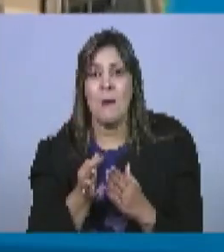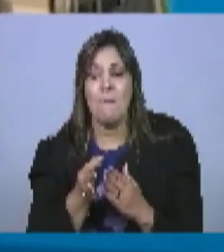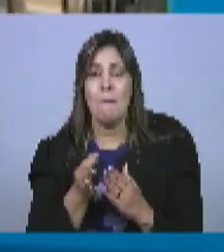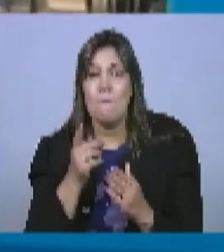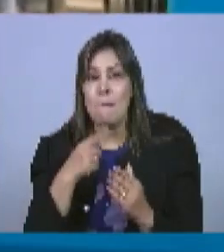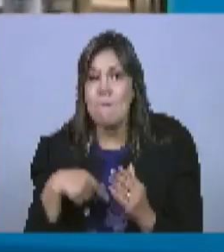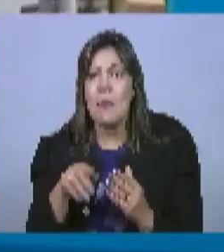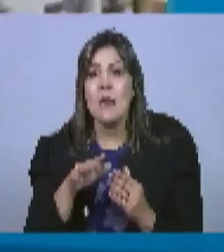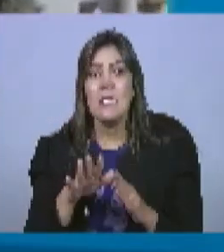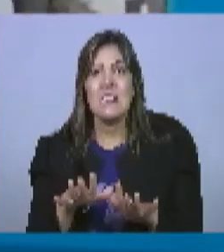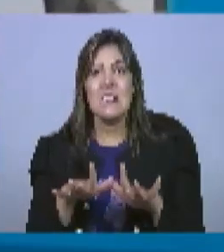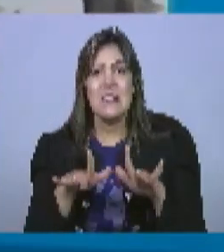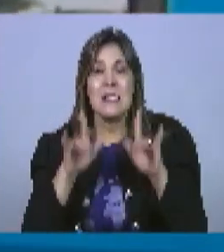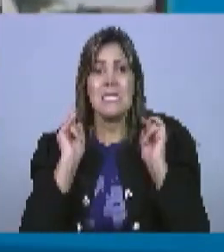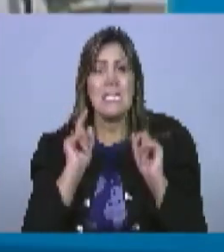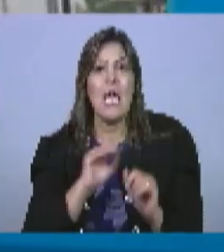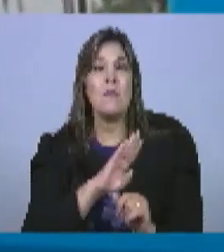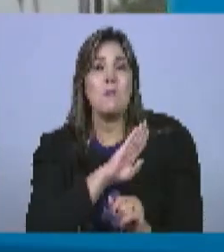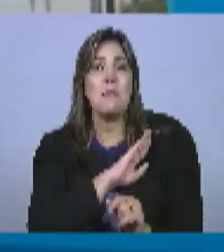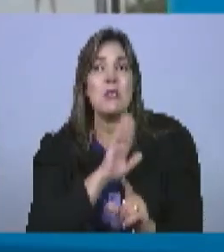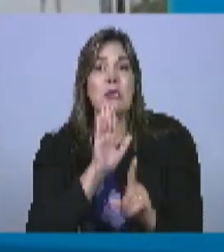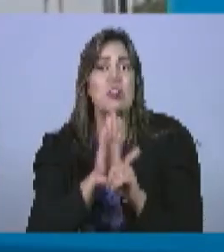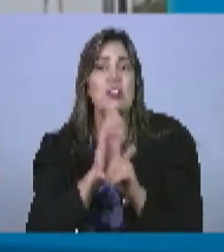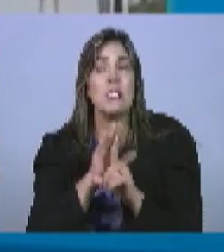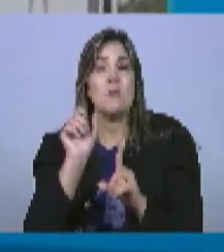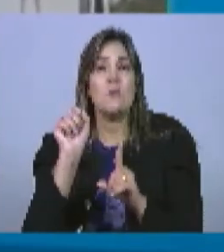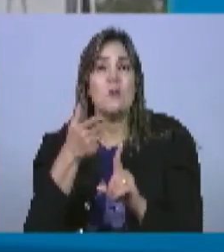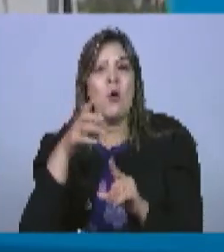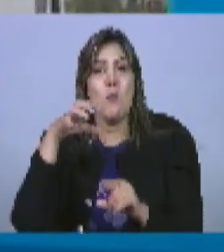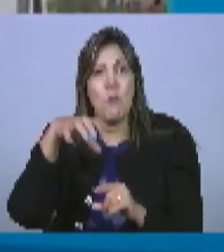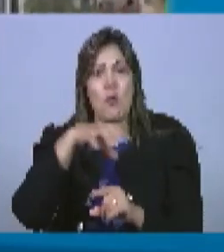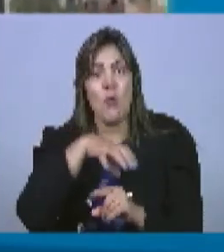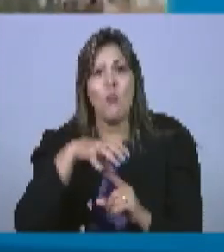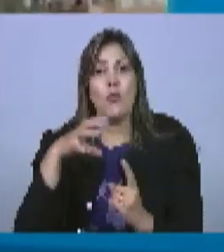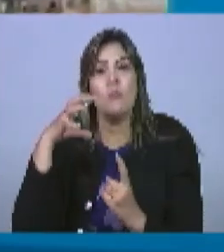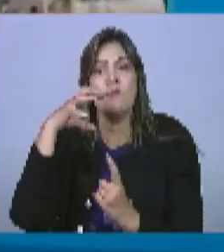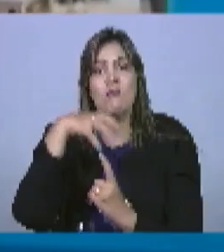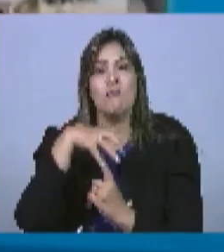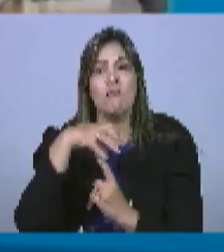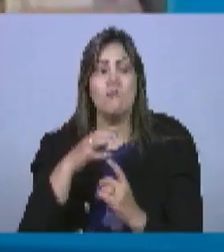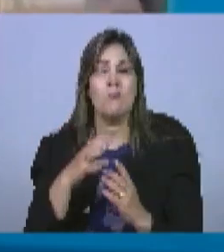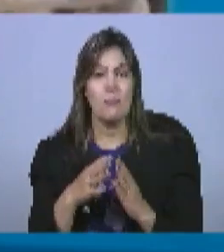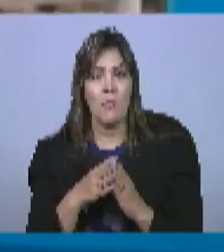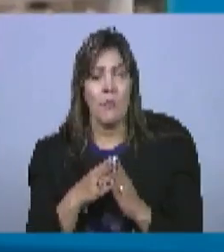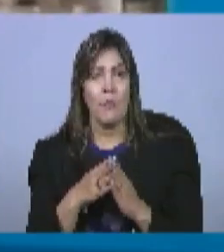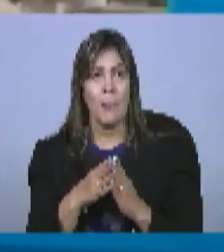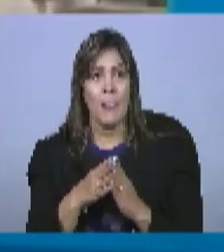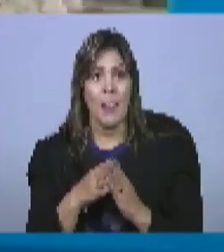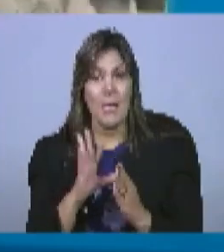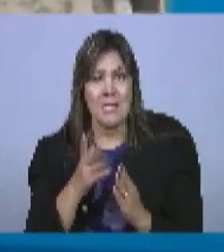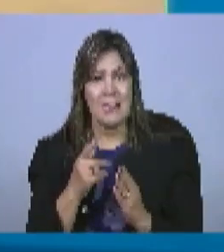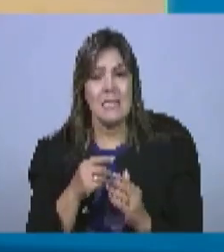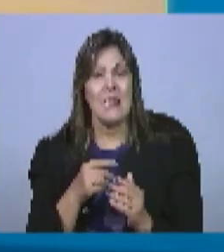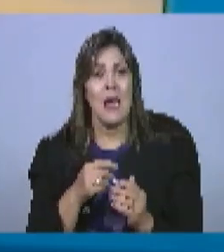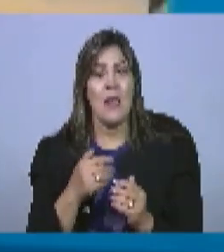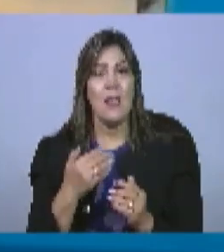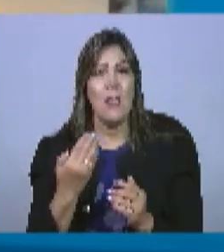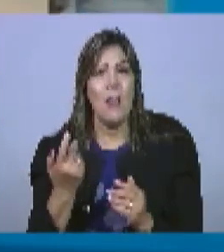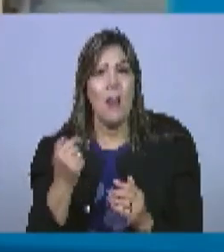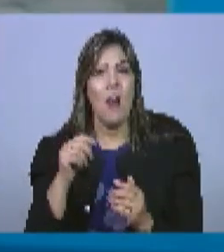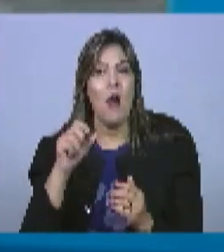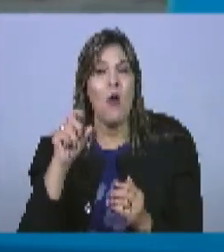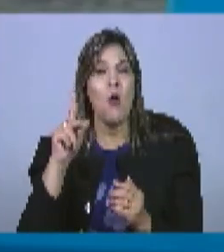من انسحاب قوات الدعم السريع من المدن التي يسيطر عليها زي الخرطوم وكردفان